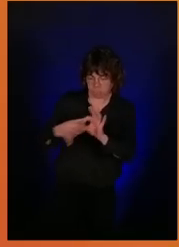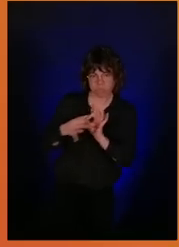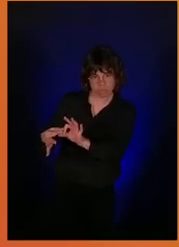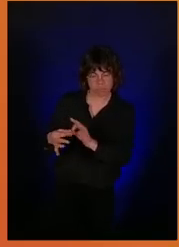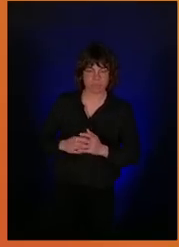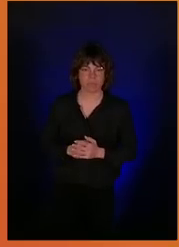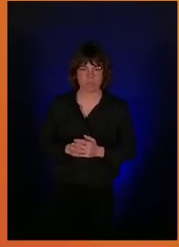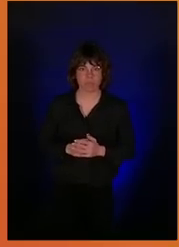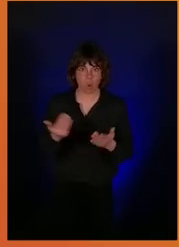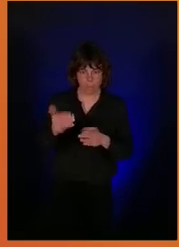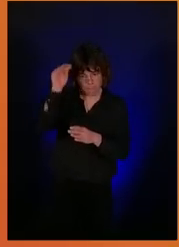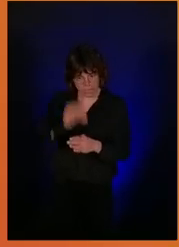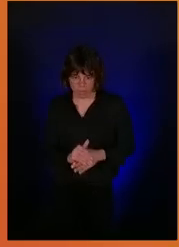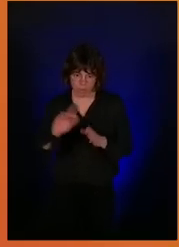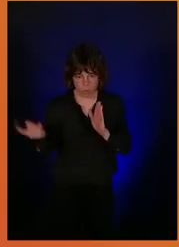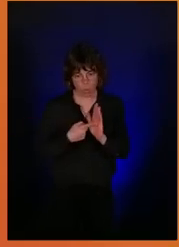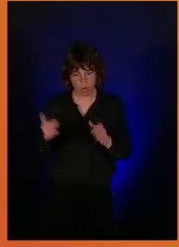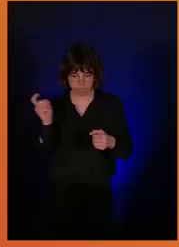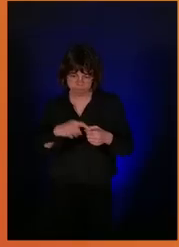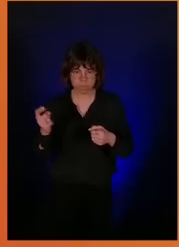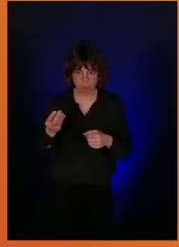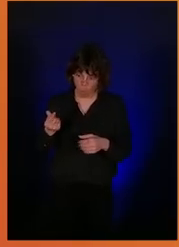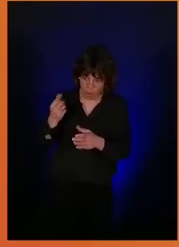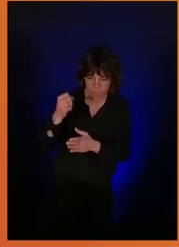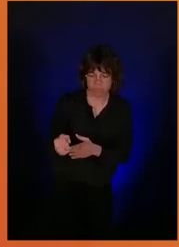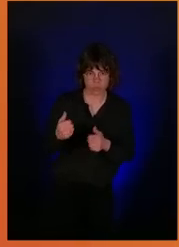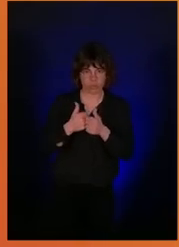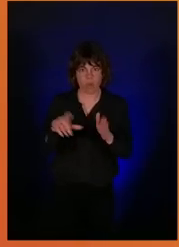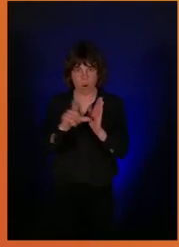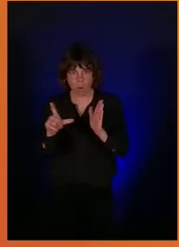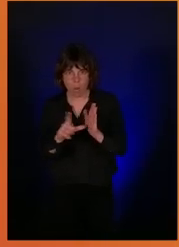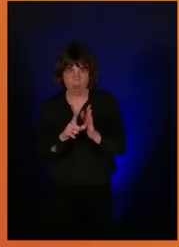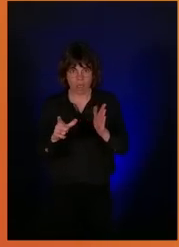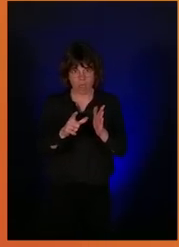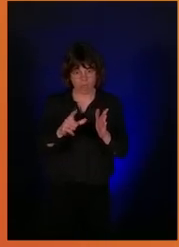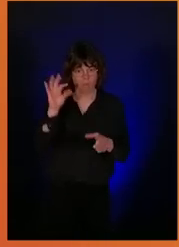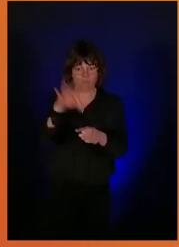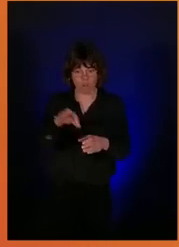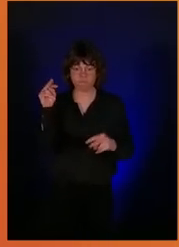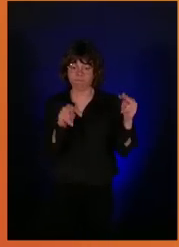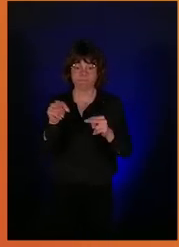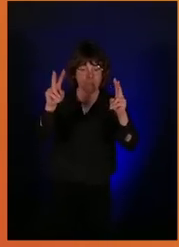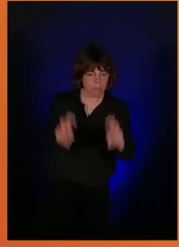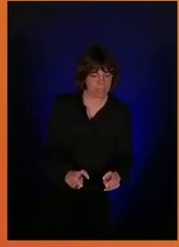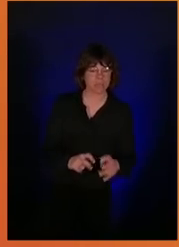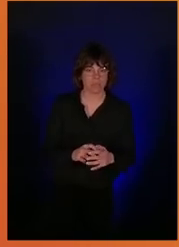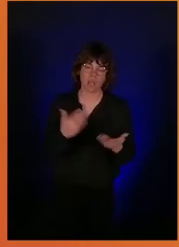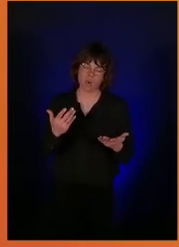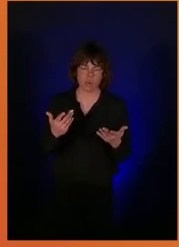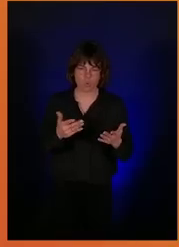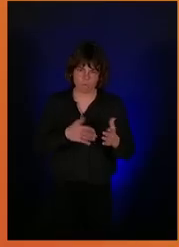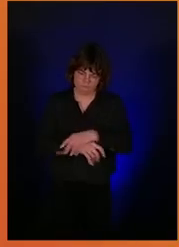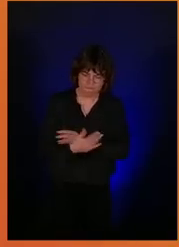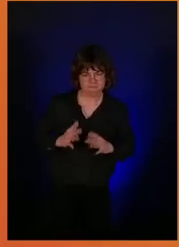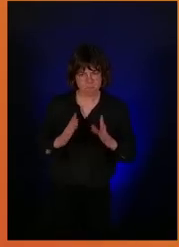de préserver nos droits et moyens syndicaux face aux lois régressives et aux baisses d'audience électorale, il est essentiel d'agir à tous les niveaux